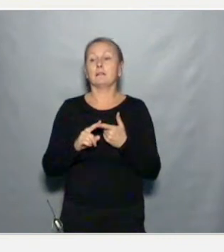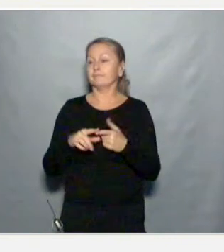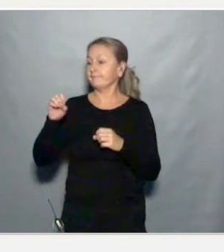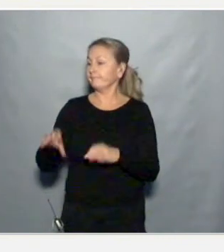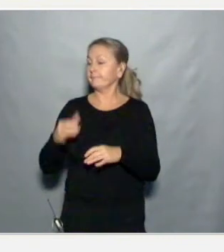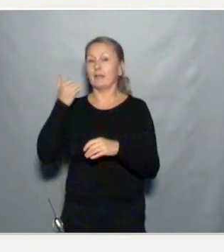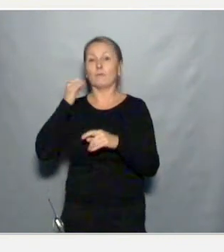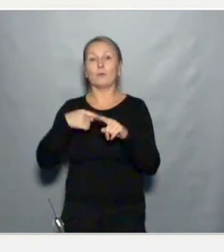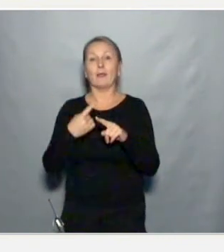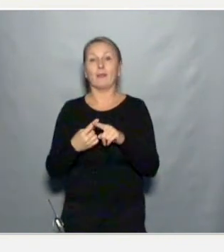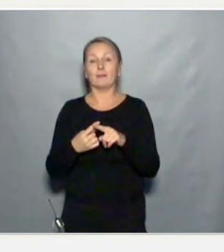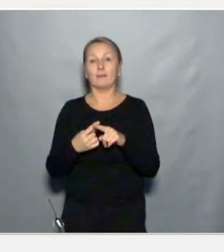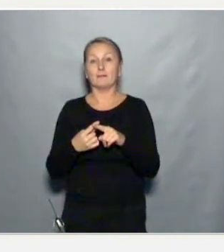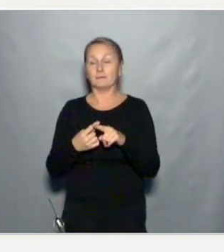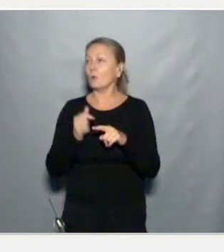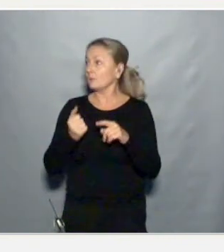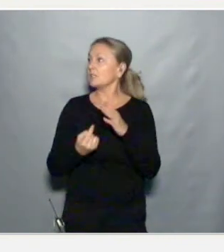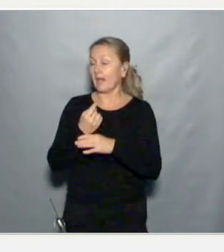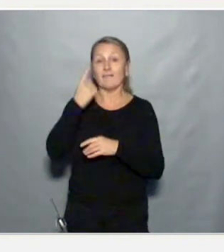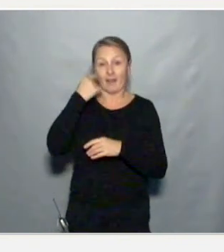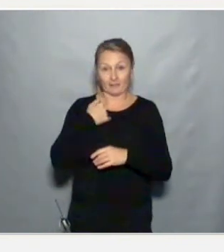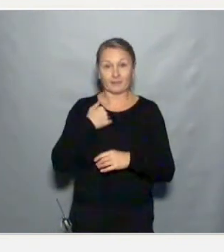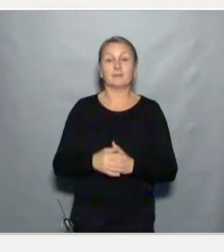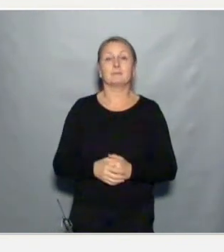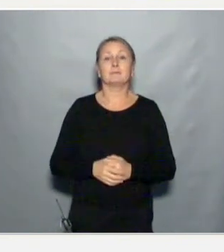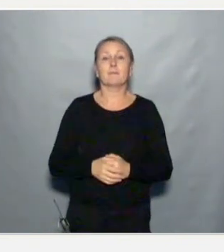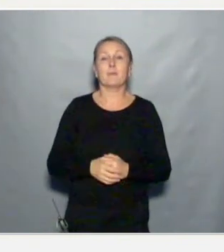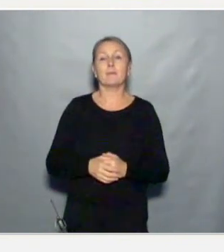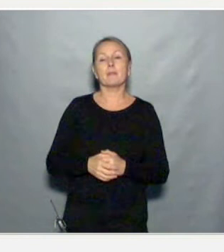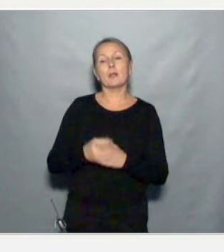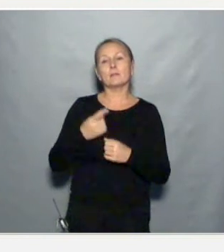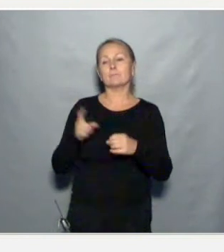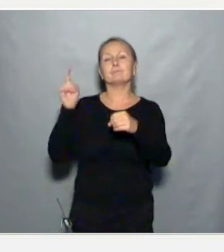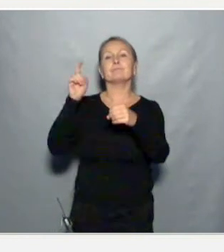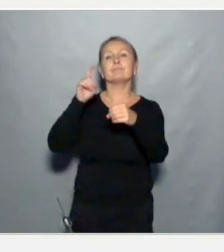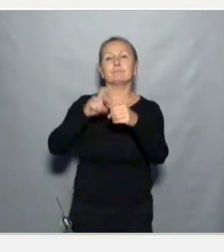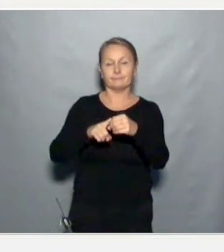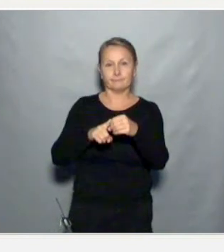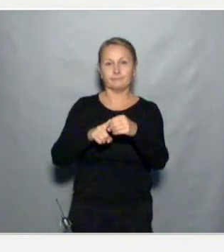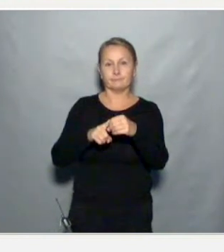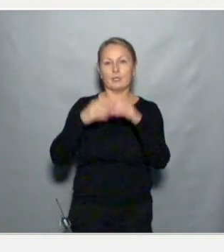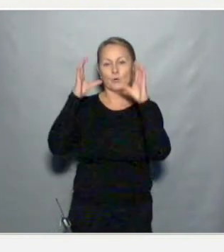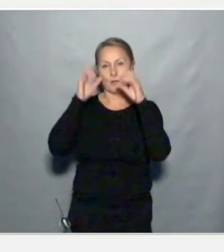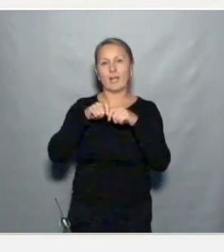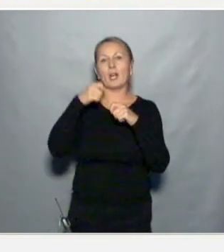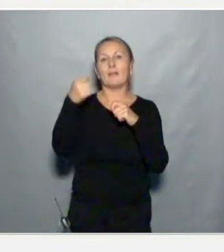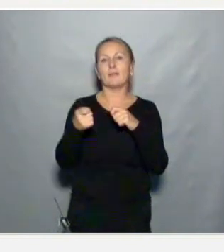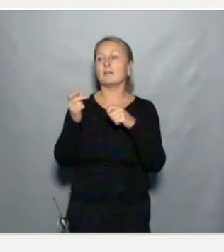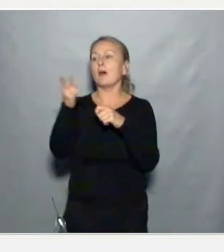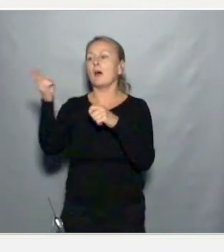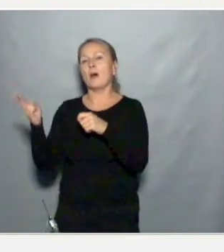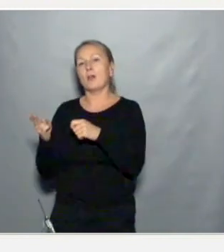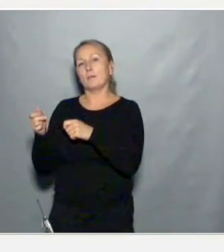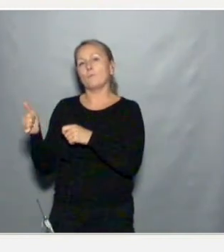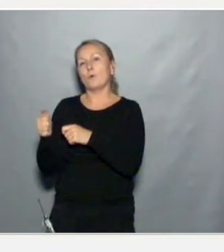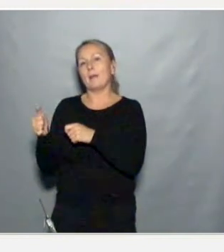telefon igen, för att det kommer att hända, jag vet det. Då kan jag logga in på min Google-kalender via en annan mobil